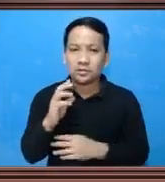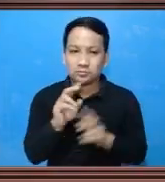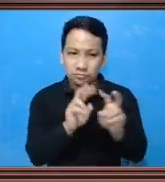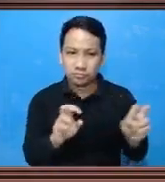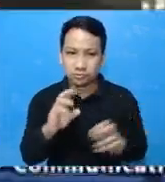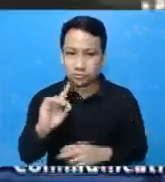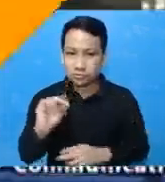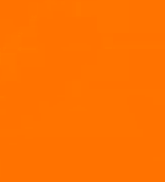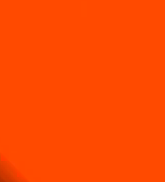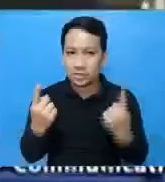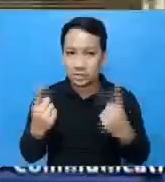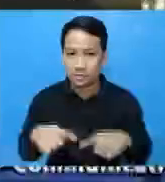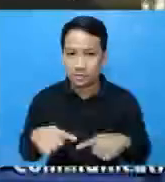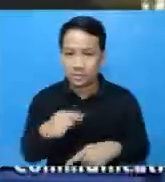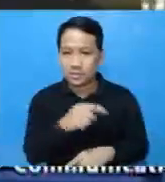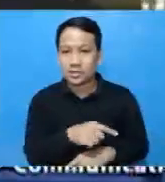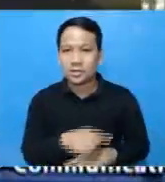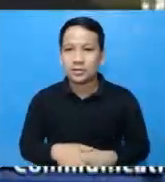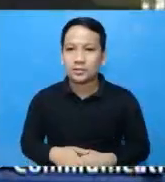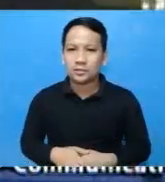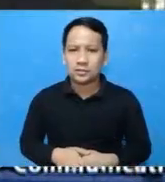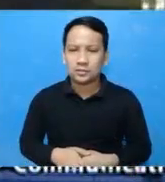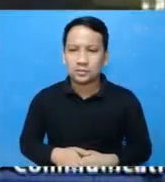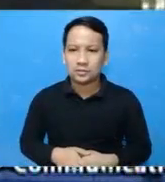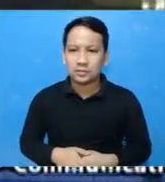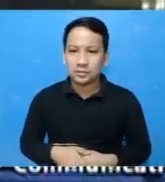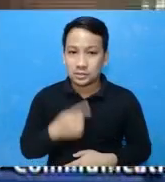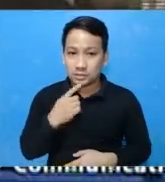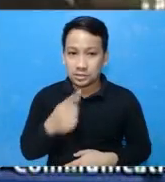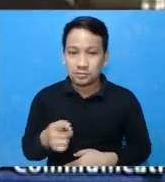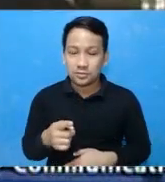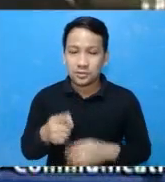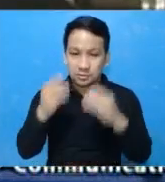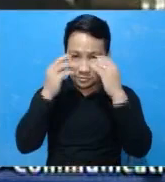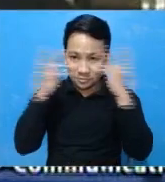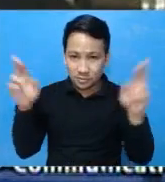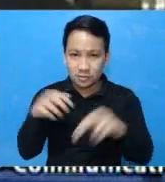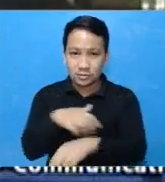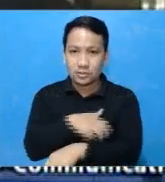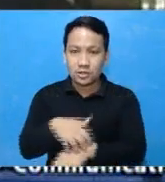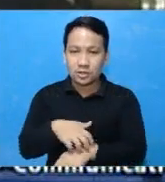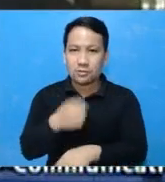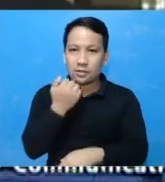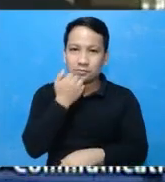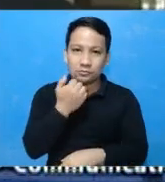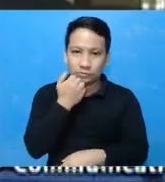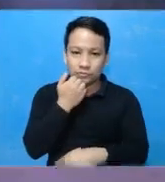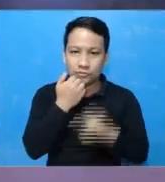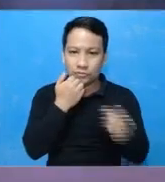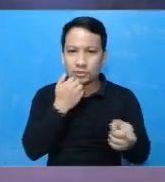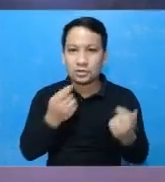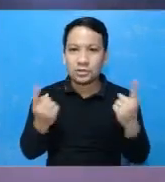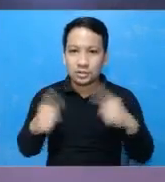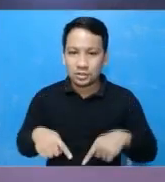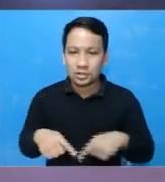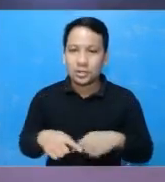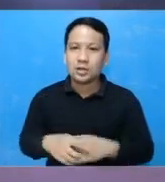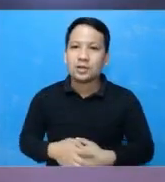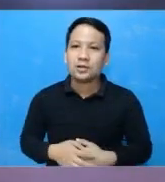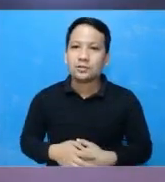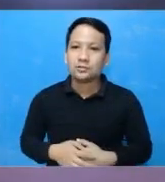insidente. We acknowledge the video. It was human error on the part of the volunteer nurse. This happened